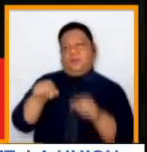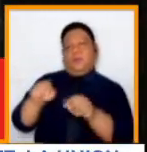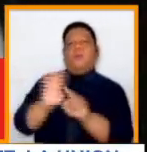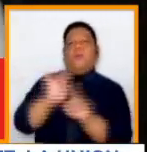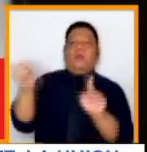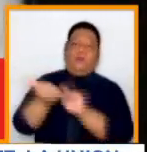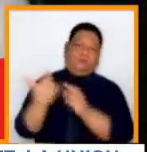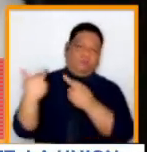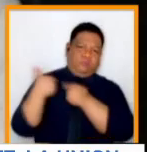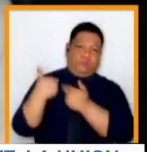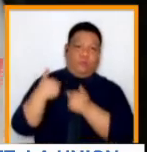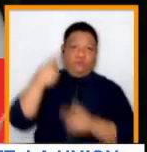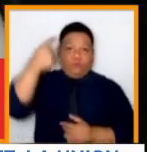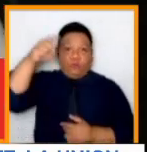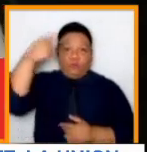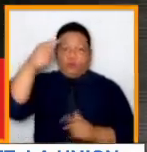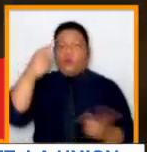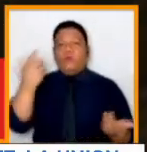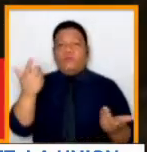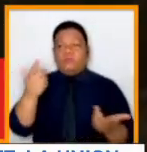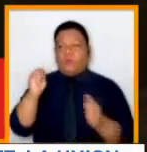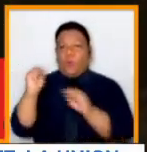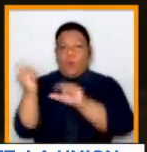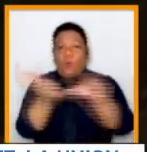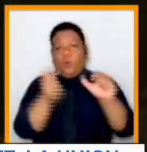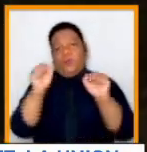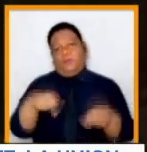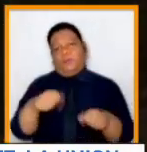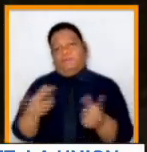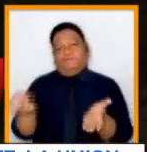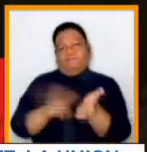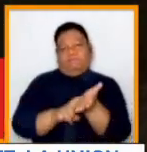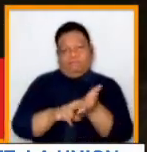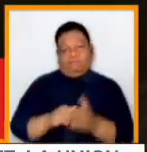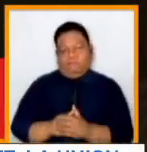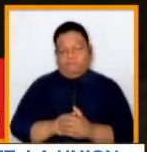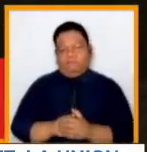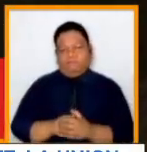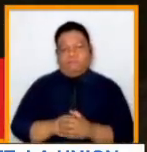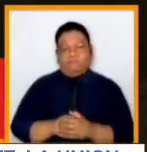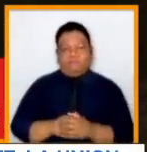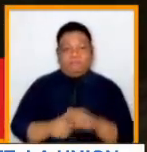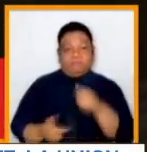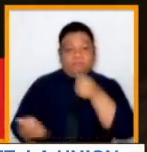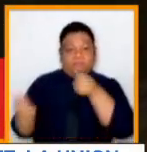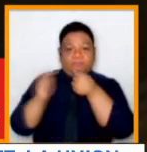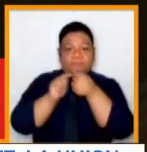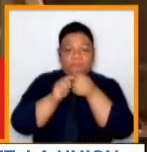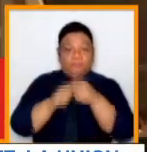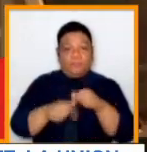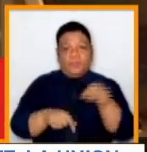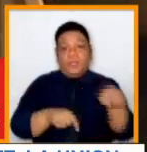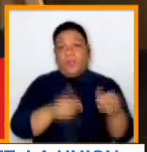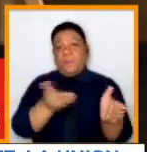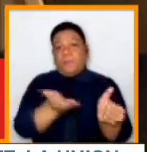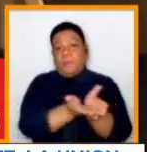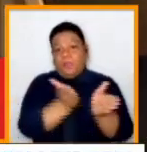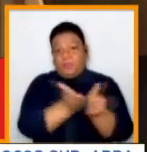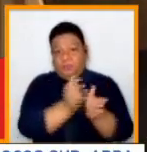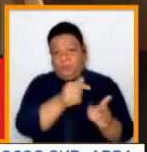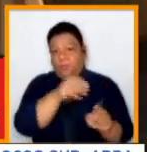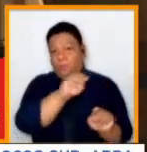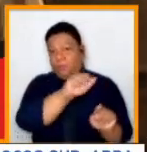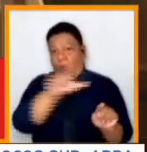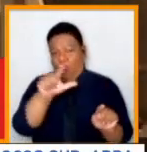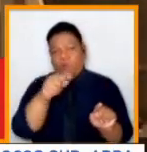po nakakaparehistro. Magdamagan din ang pila sa isang mall sa Pasig. Ang ilan na dumating na noong alas 6 ng